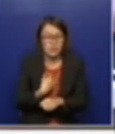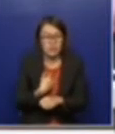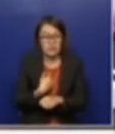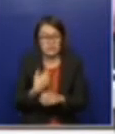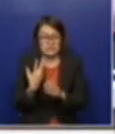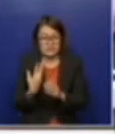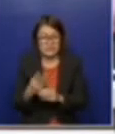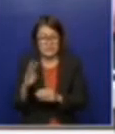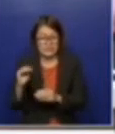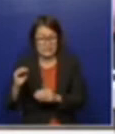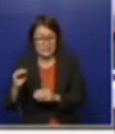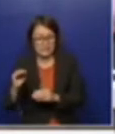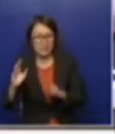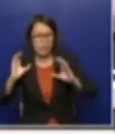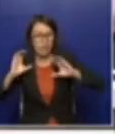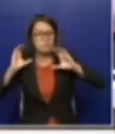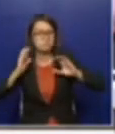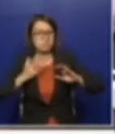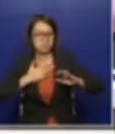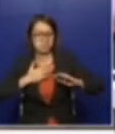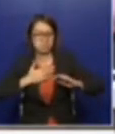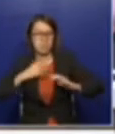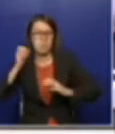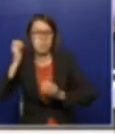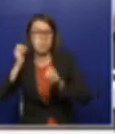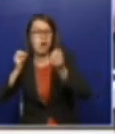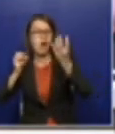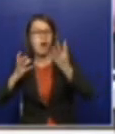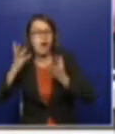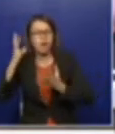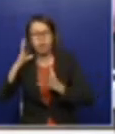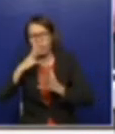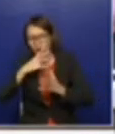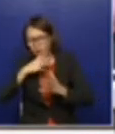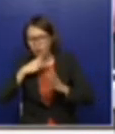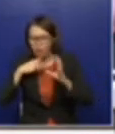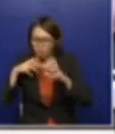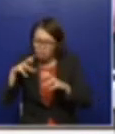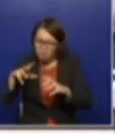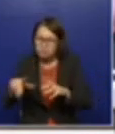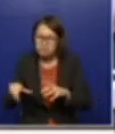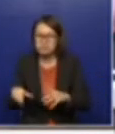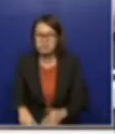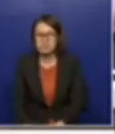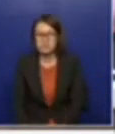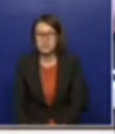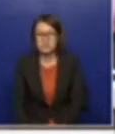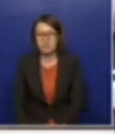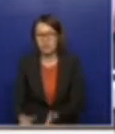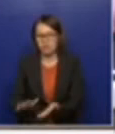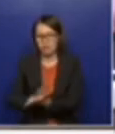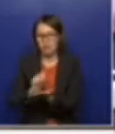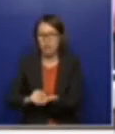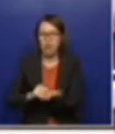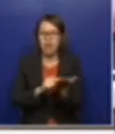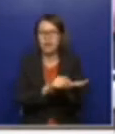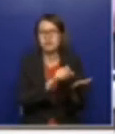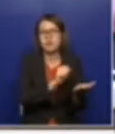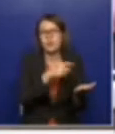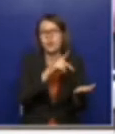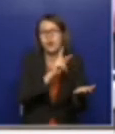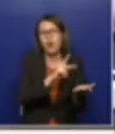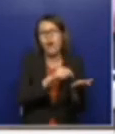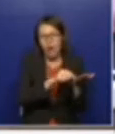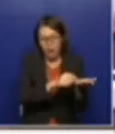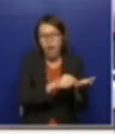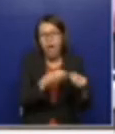ไร่รัฐถือว่าเป็นที่ดินป่าเสื่อมโทรมแล้วก็ดันไปออกสปก.ให้เขาวันนี้ผม